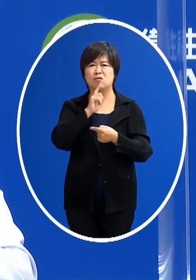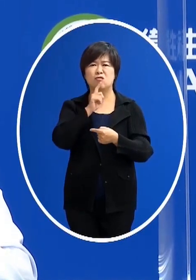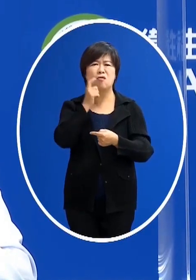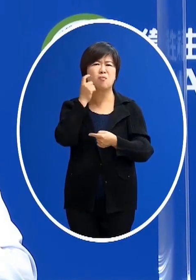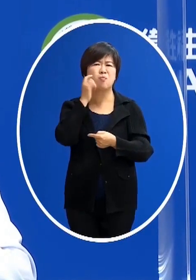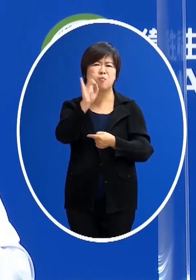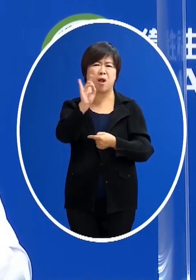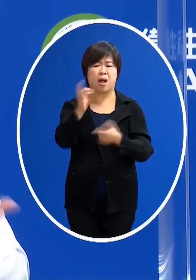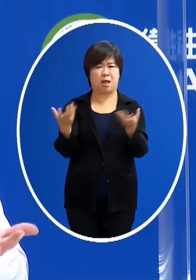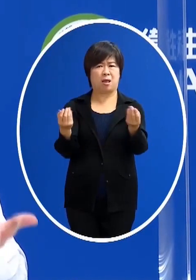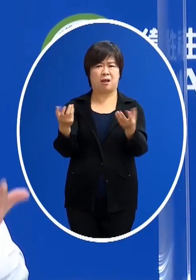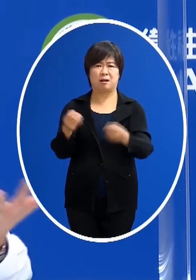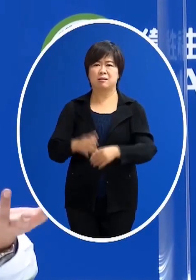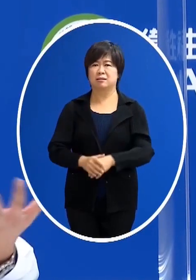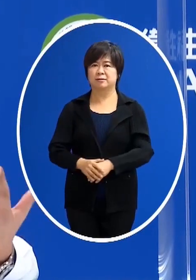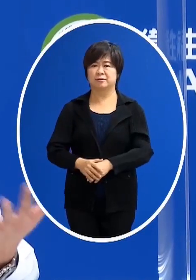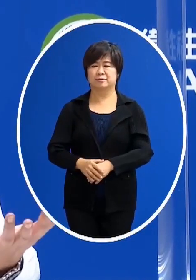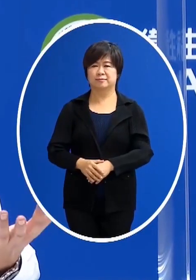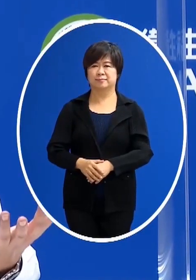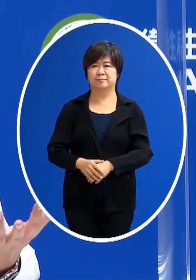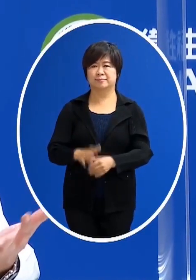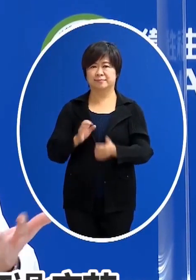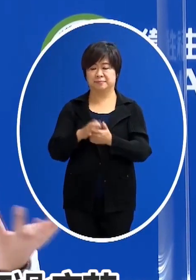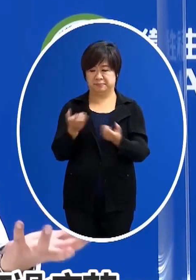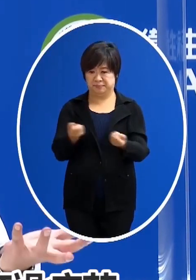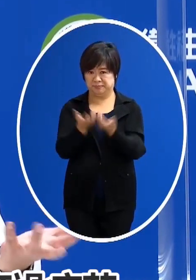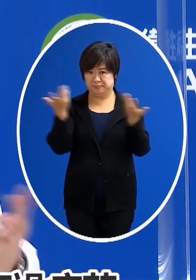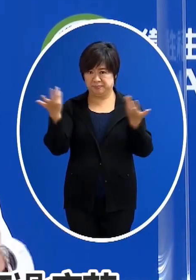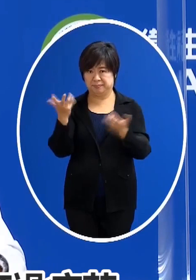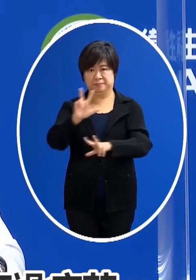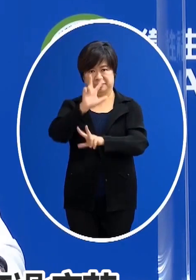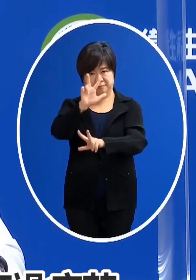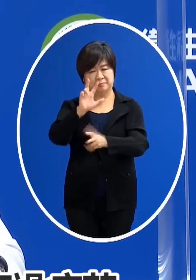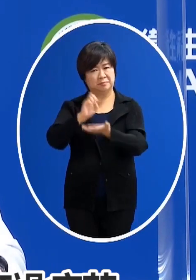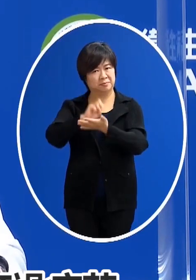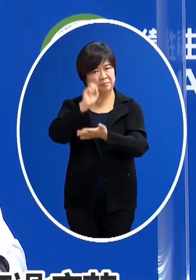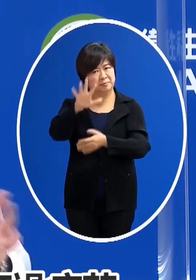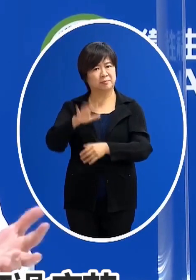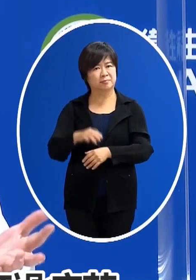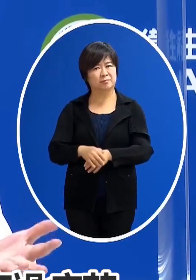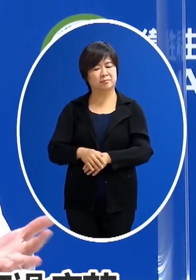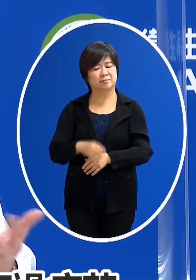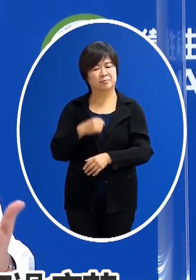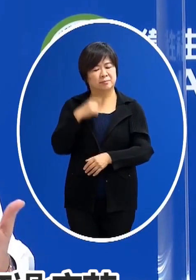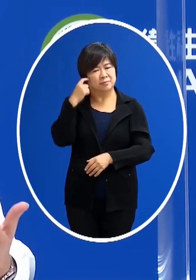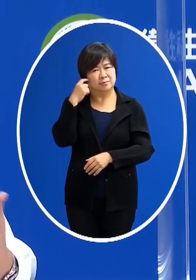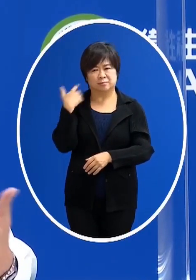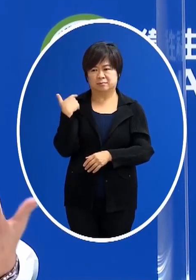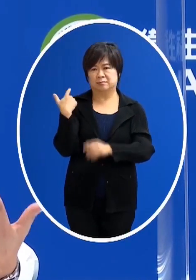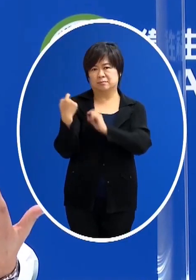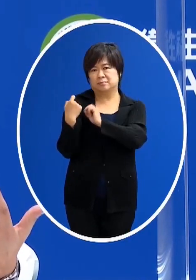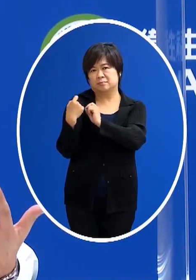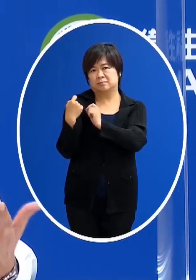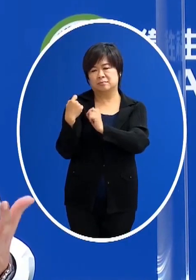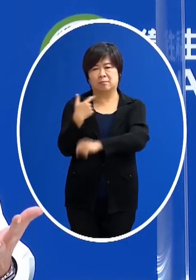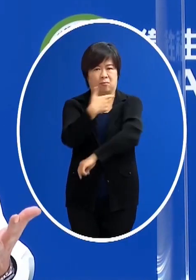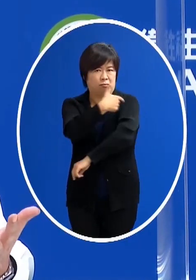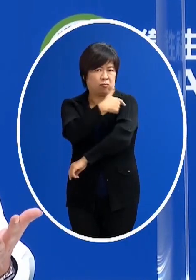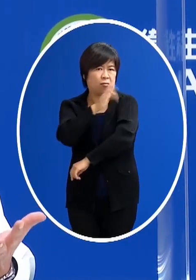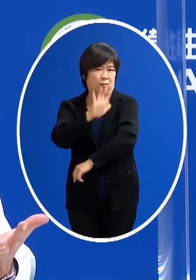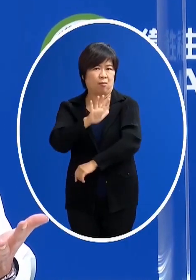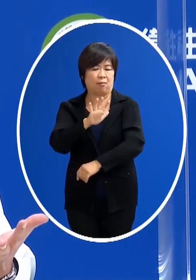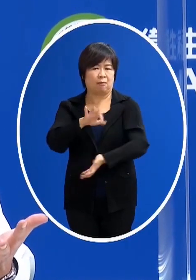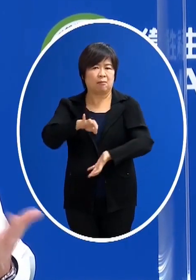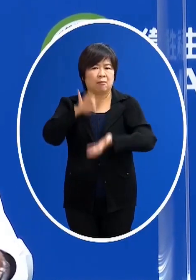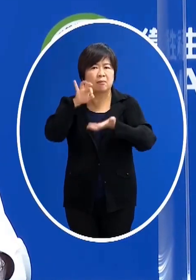了，这当然讲就也使你发生的情况，那刚刚想起来我前一段时间刚好打过疫苗，只是这样子的